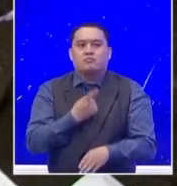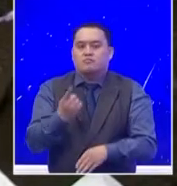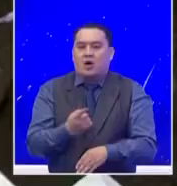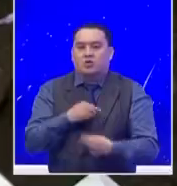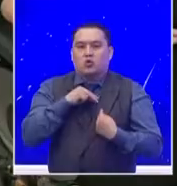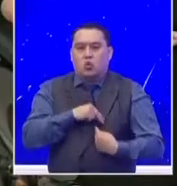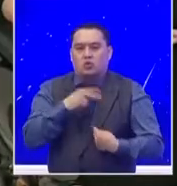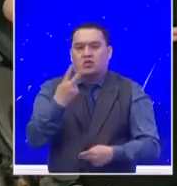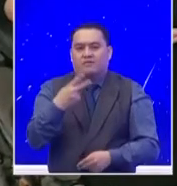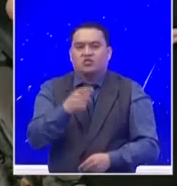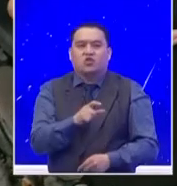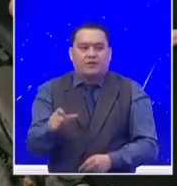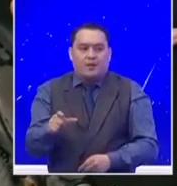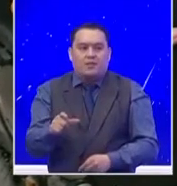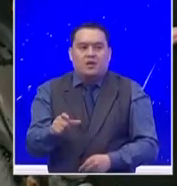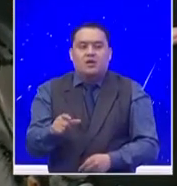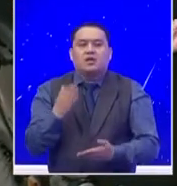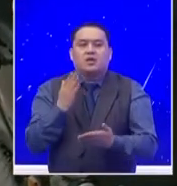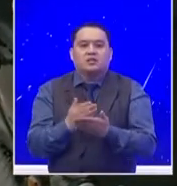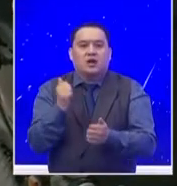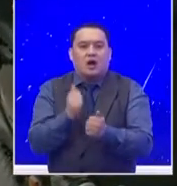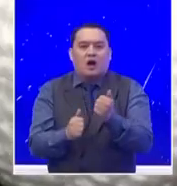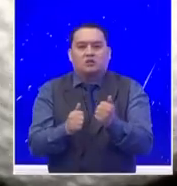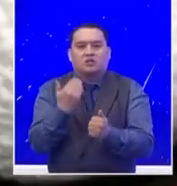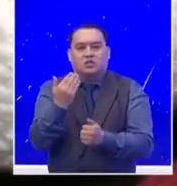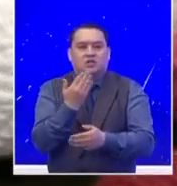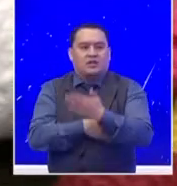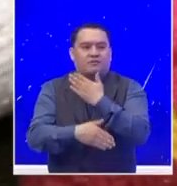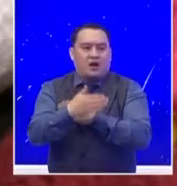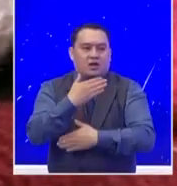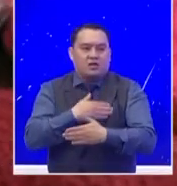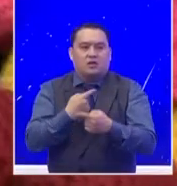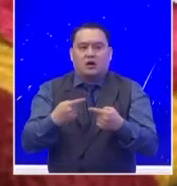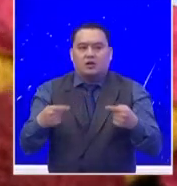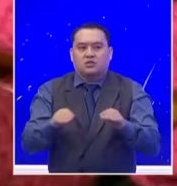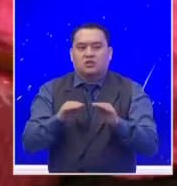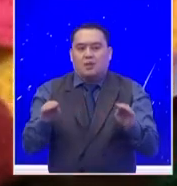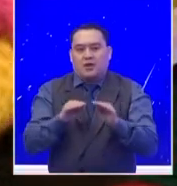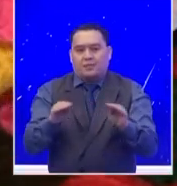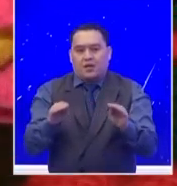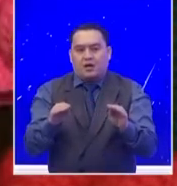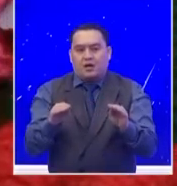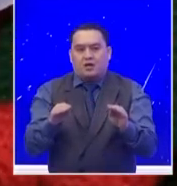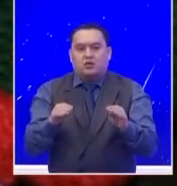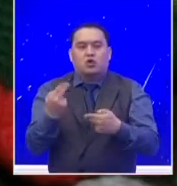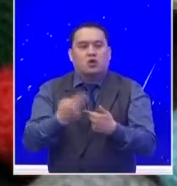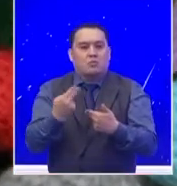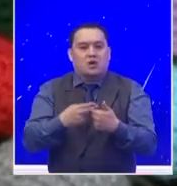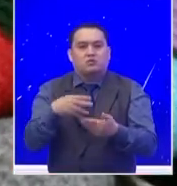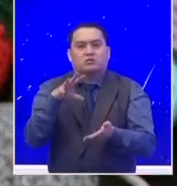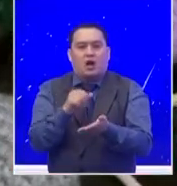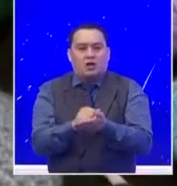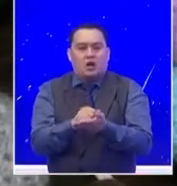трудится около 20 человек. Но, к сожалению, каждый из них имеет инвалидность разных степеней. Однако это не мешает им